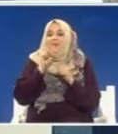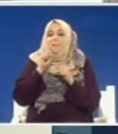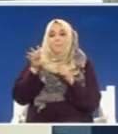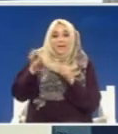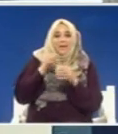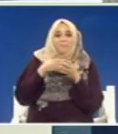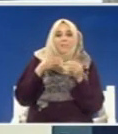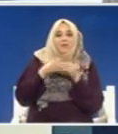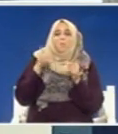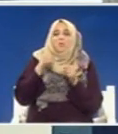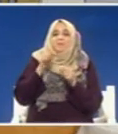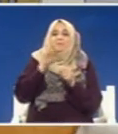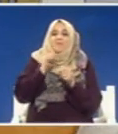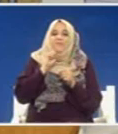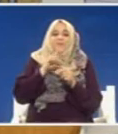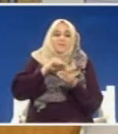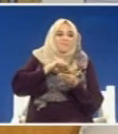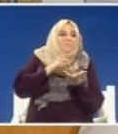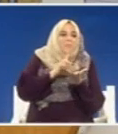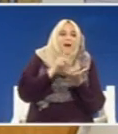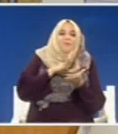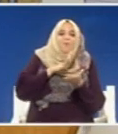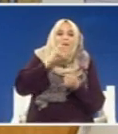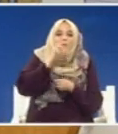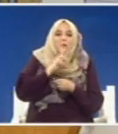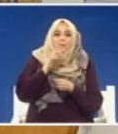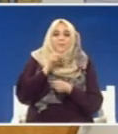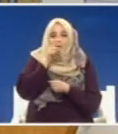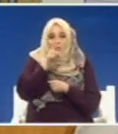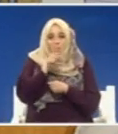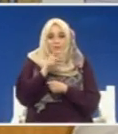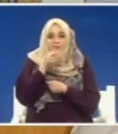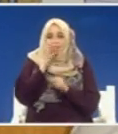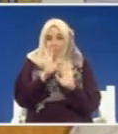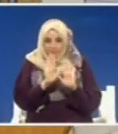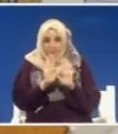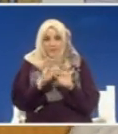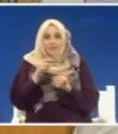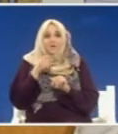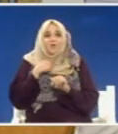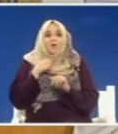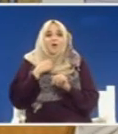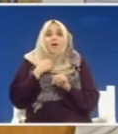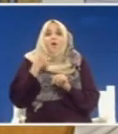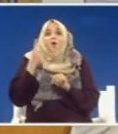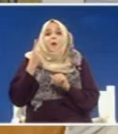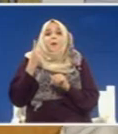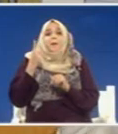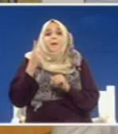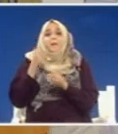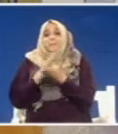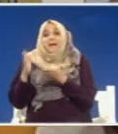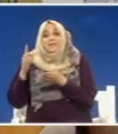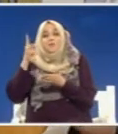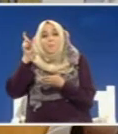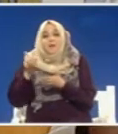ابنتها في حقها. لا أدرك إحنا لأن كما قال طرف الخصومة من سمعناه